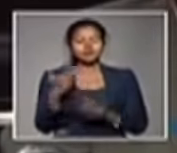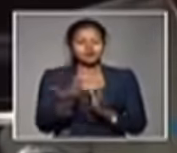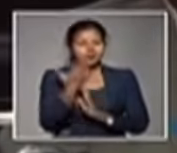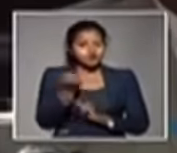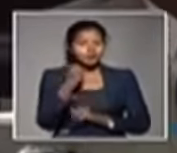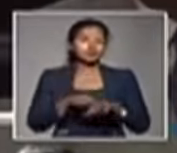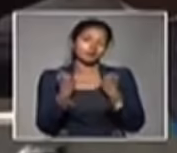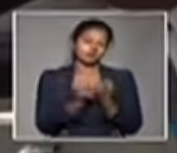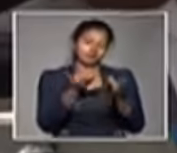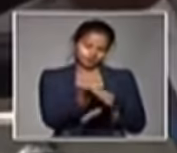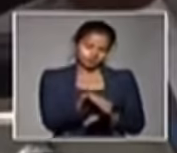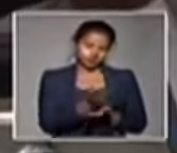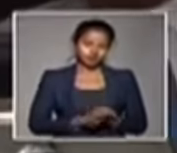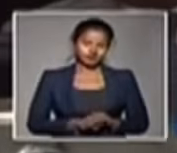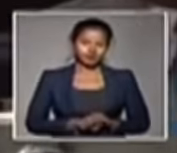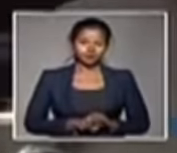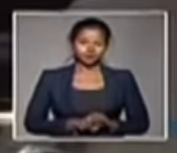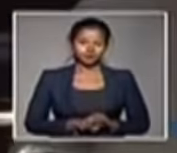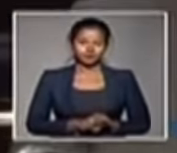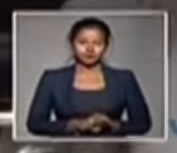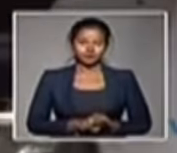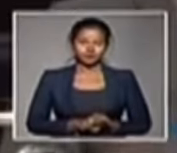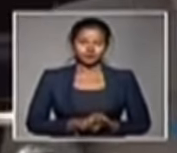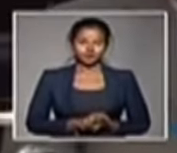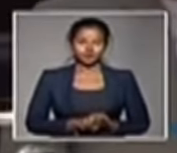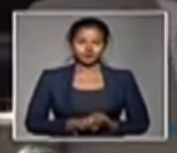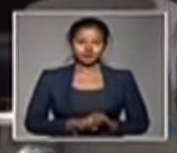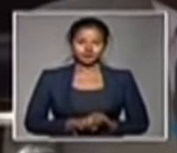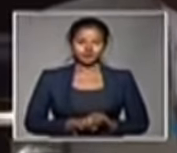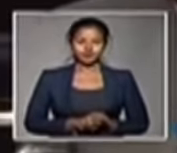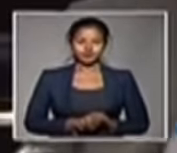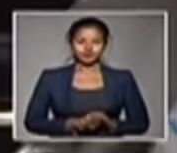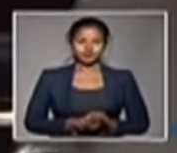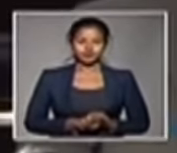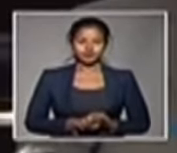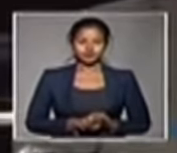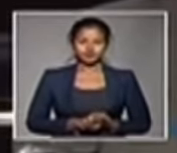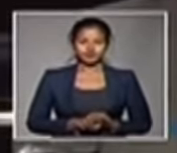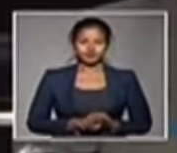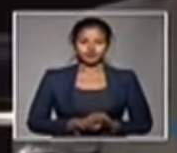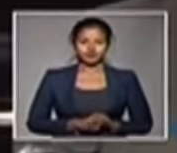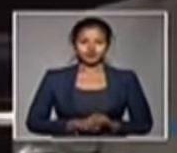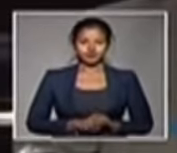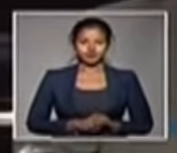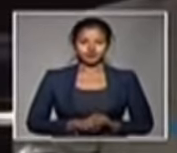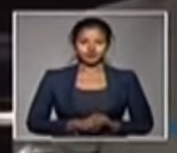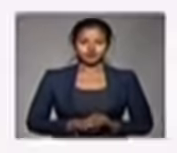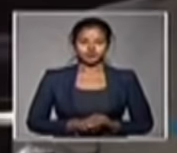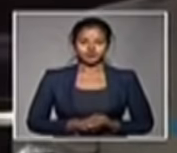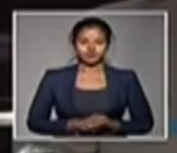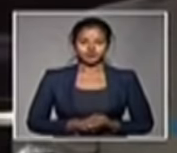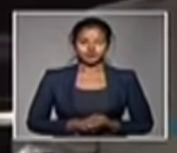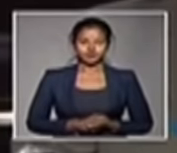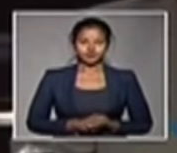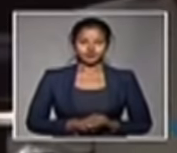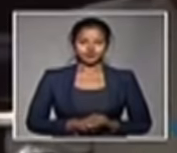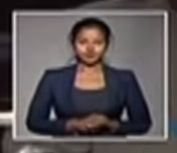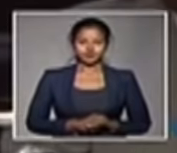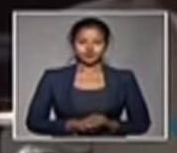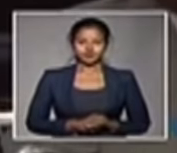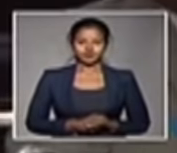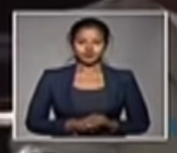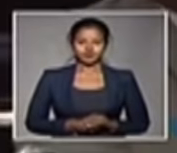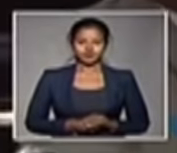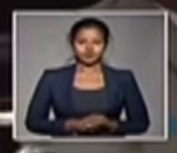committee. එහෙම කරන්න එපා. එතුමා සහභාගී වුණේ එහෙම කරන්න එපා. ප්‍රජාතන්ත්‍රවාදයේදී මේ කාරක සභාවේ